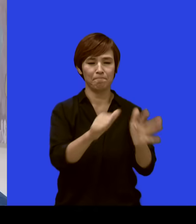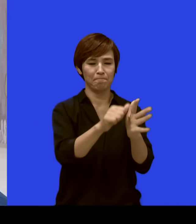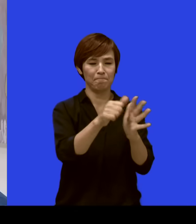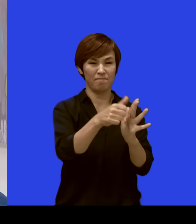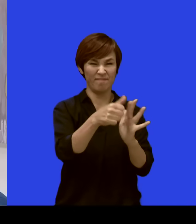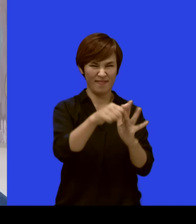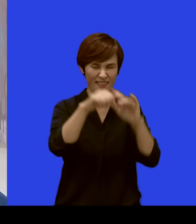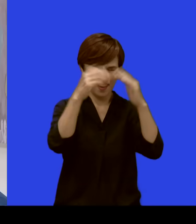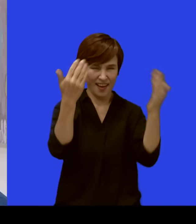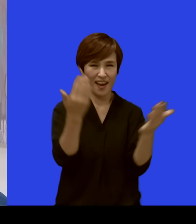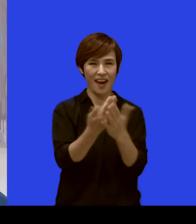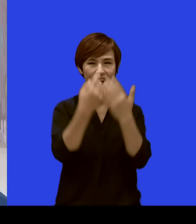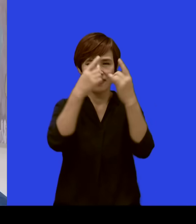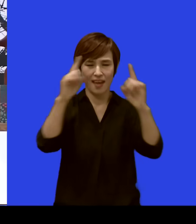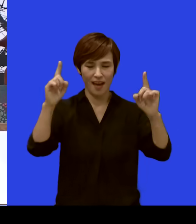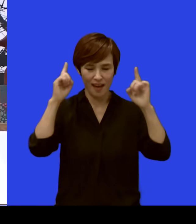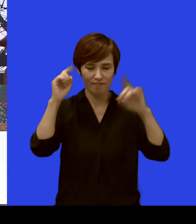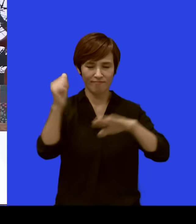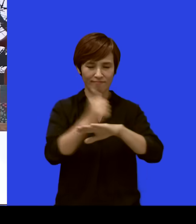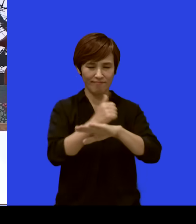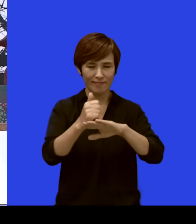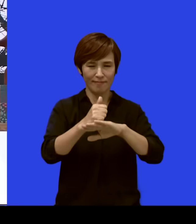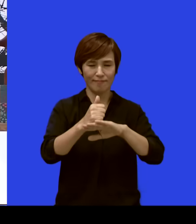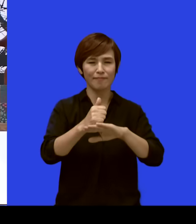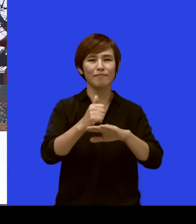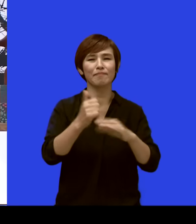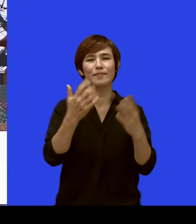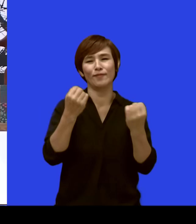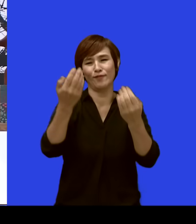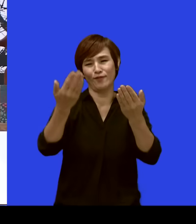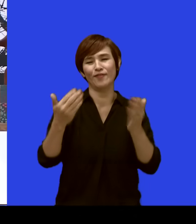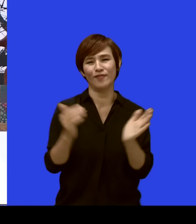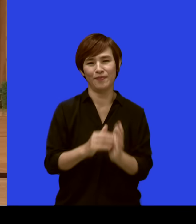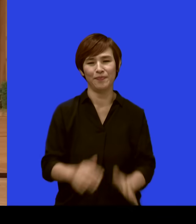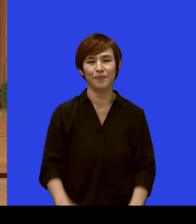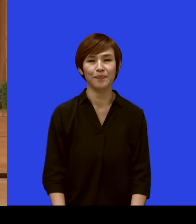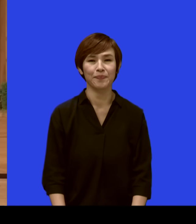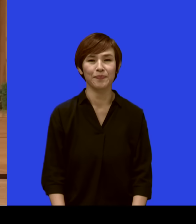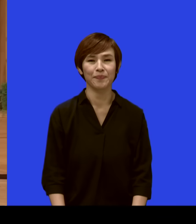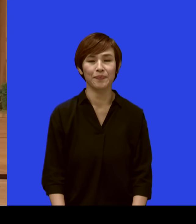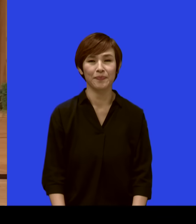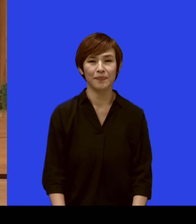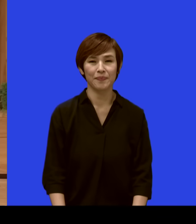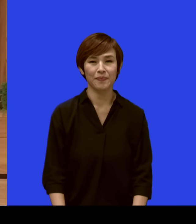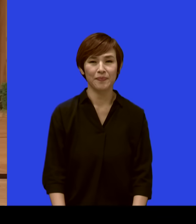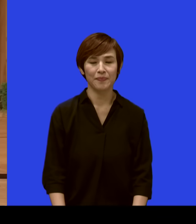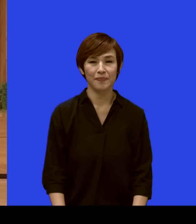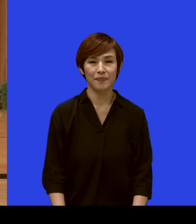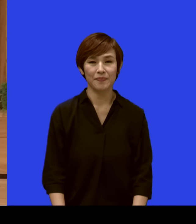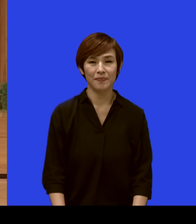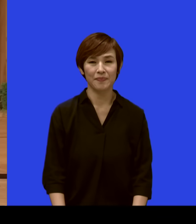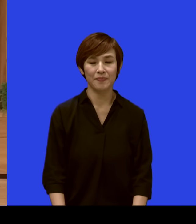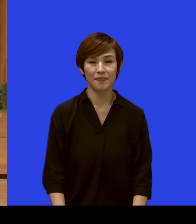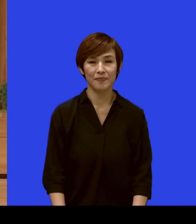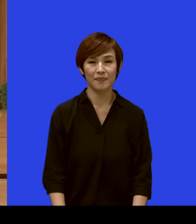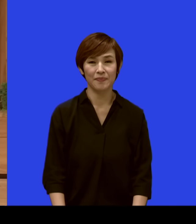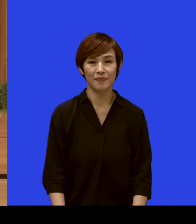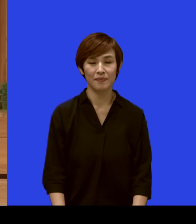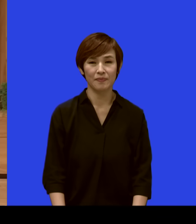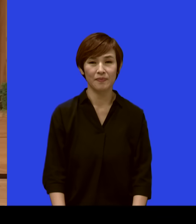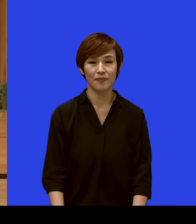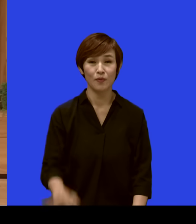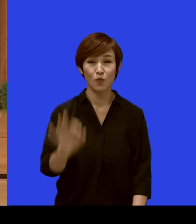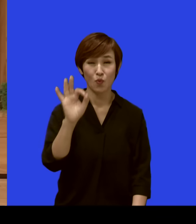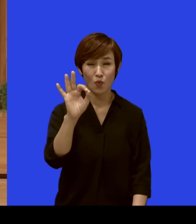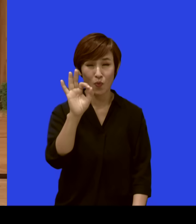하나님께서 대학 공부를 시켜주셨습니다. 네. 그러니까 우리가 그러니까 저는 항상 그렇게 생각해요. 우리가 이제